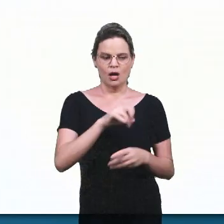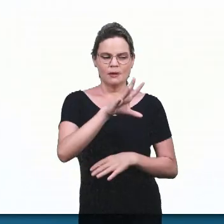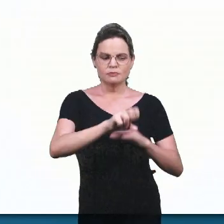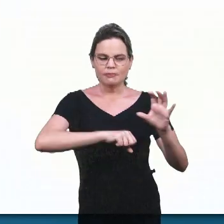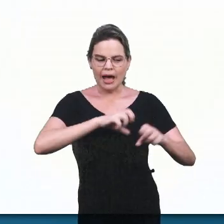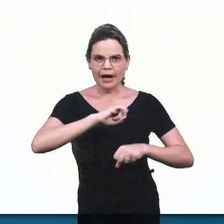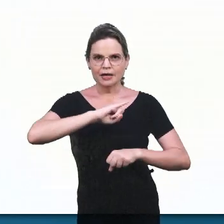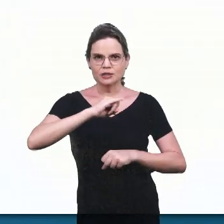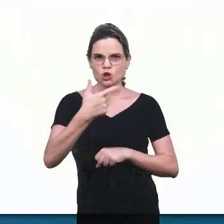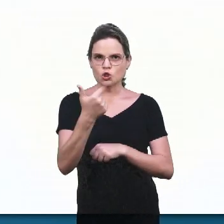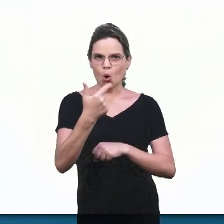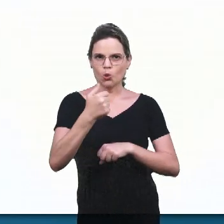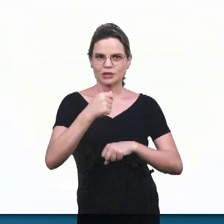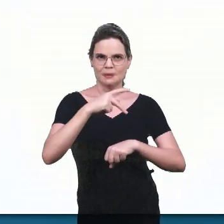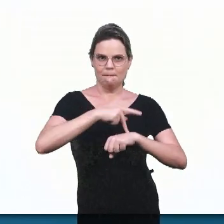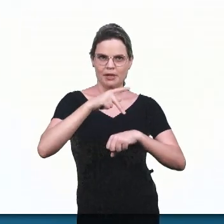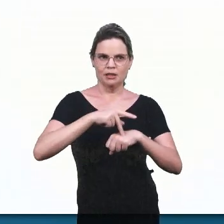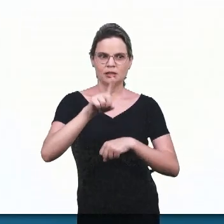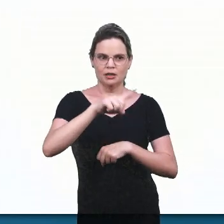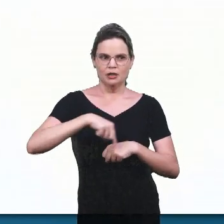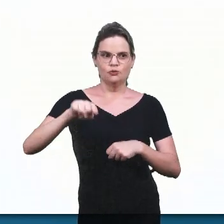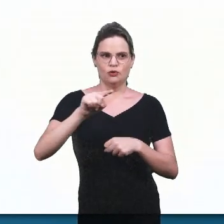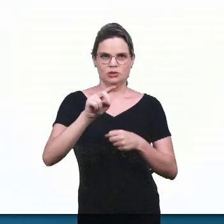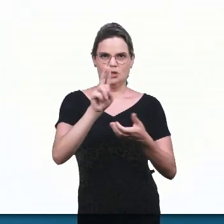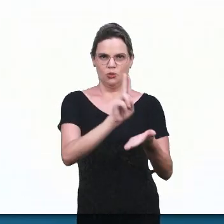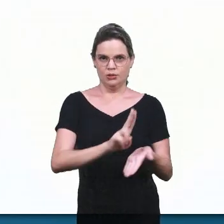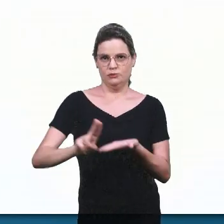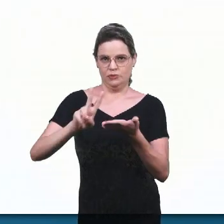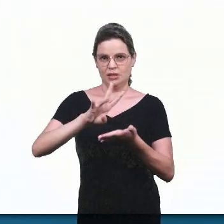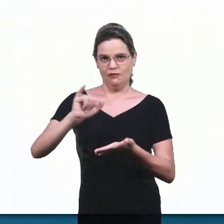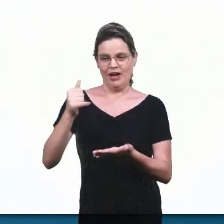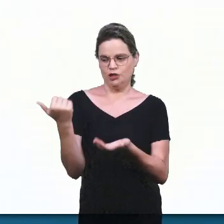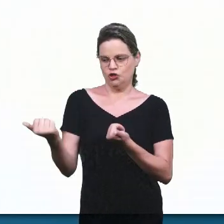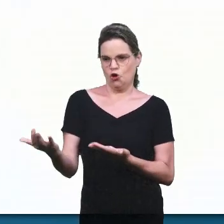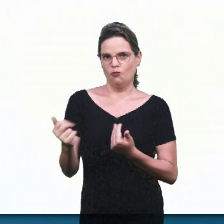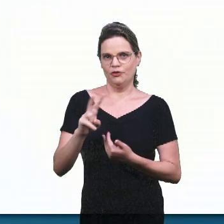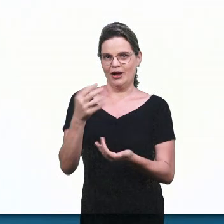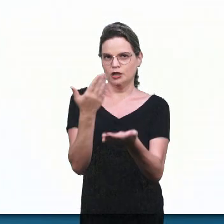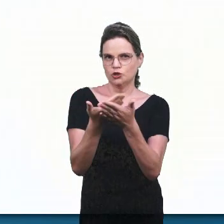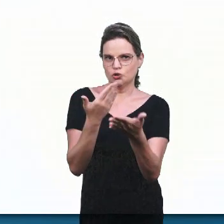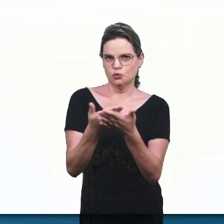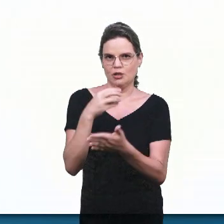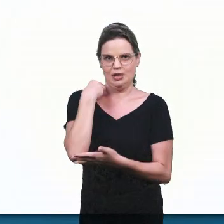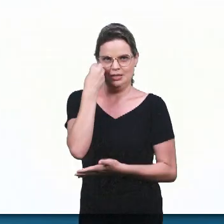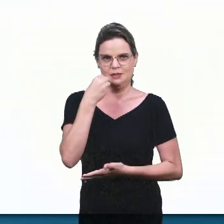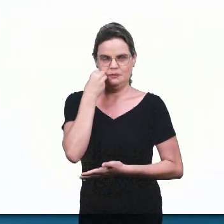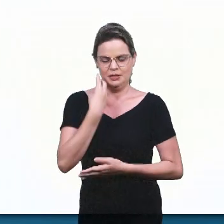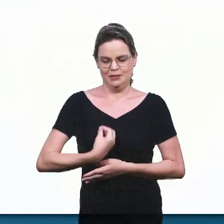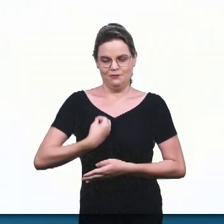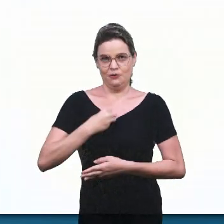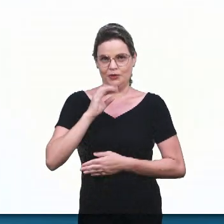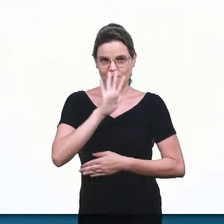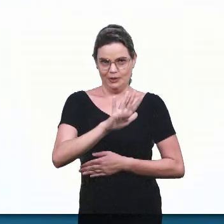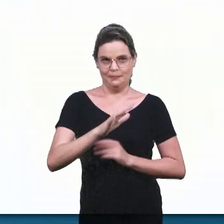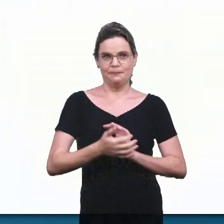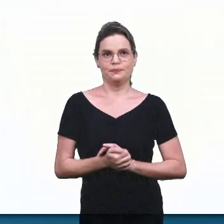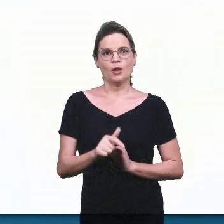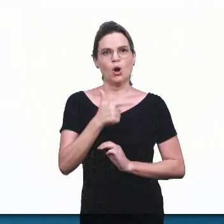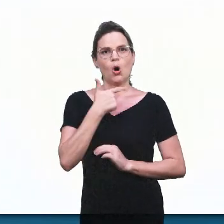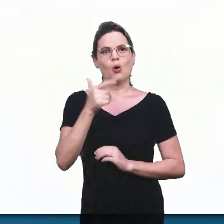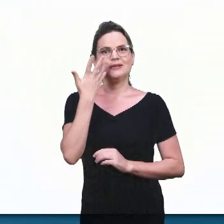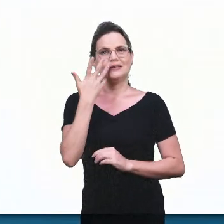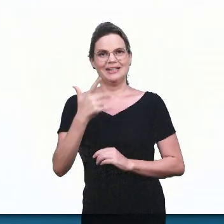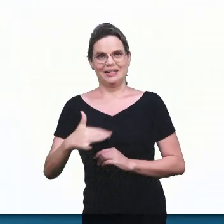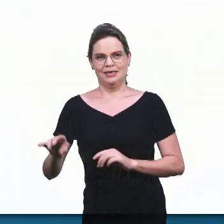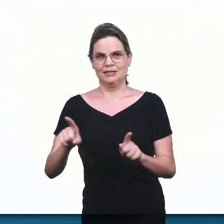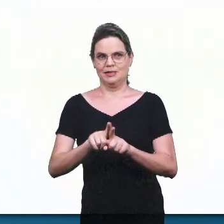dans le Jourdain et les jeunes universitaires vont étudier cela et faire une application prophétique de cette expérience aussi vécue. Maintenant, pour les enfants intermédiaires